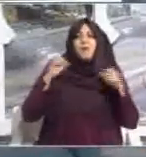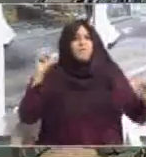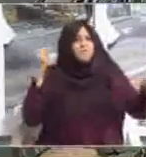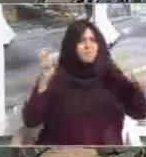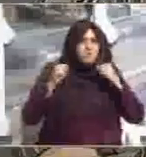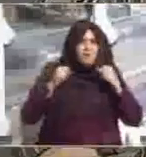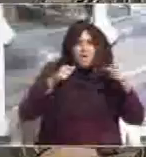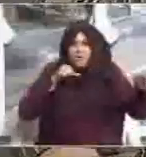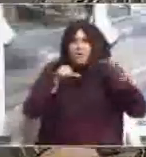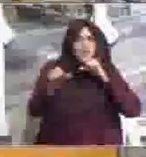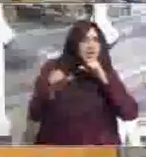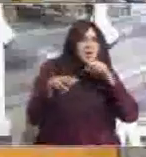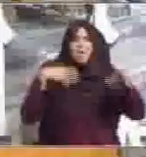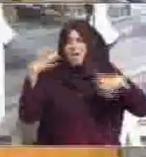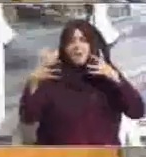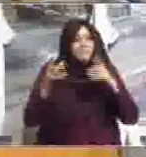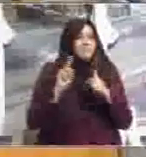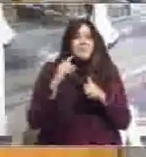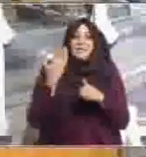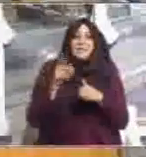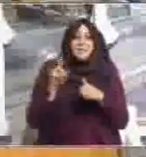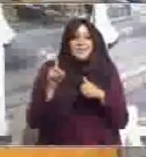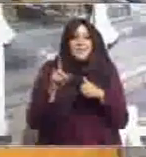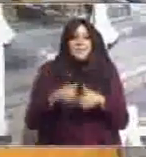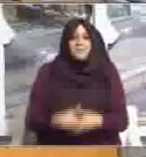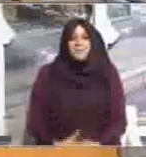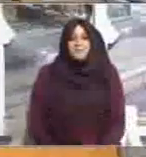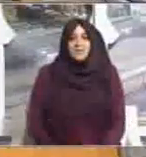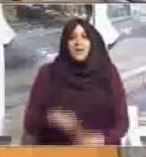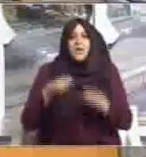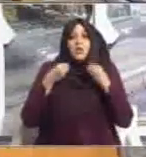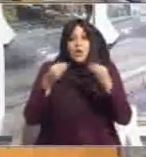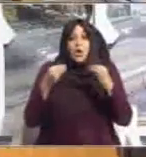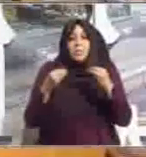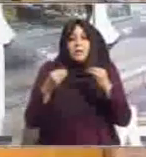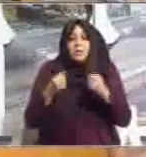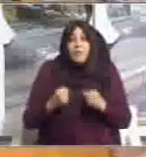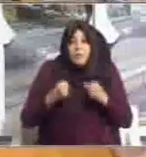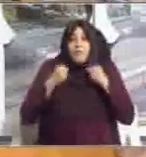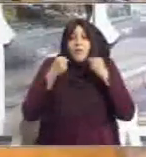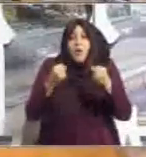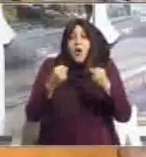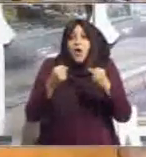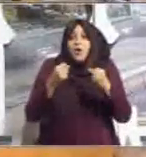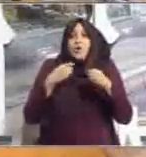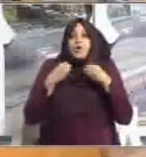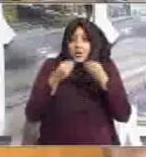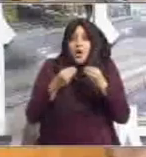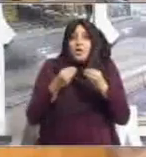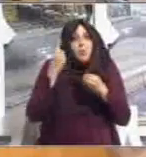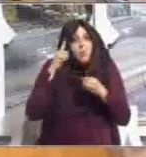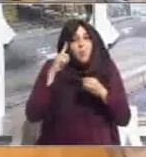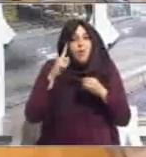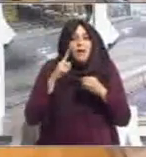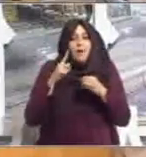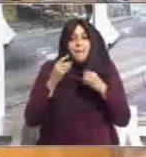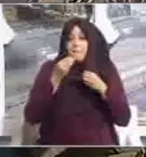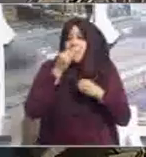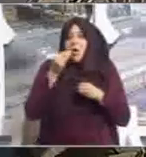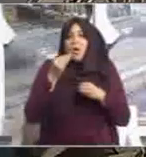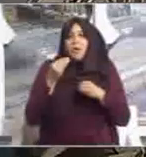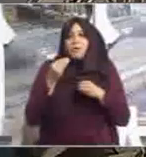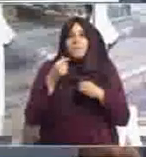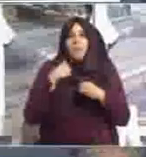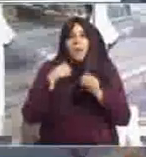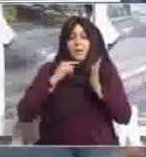ويضعفها أيوة. حيثما ينبغي إضعافها ويقويها حيثما ينبغي تقويتها. شجاعة كبيرة، هذه شجاعة تحكم كبير فيه بالضبط.